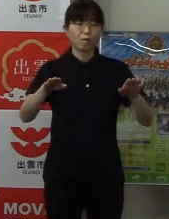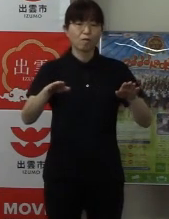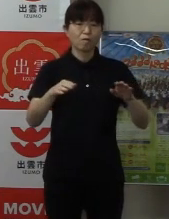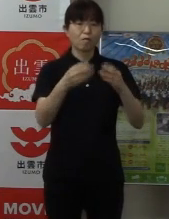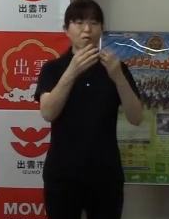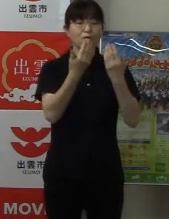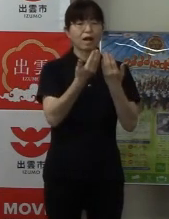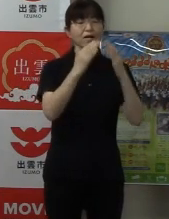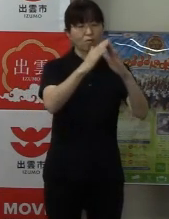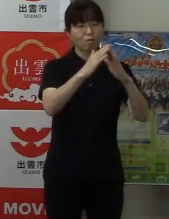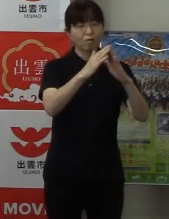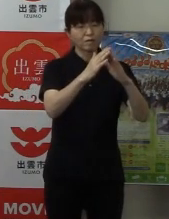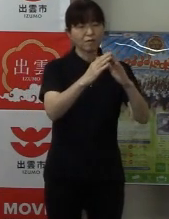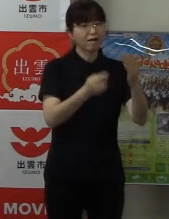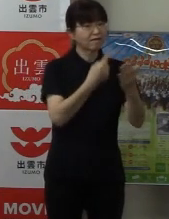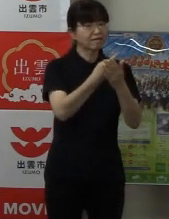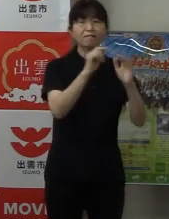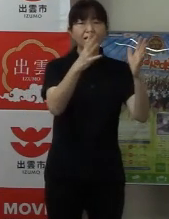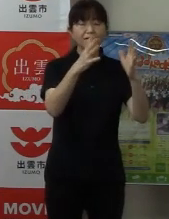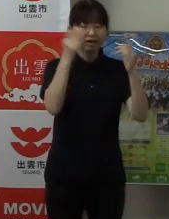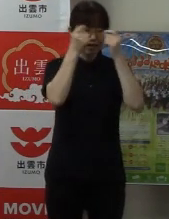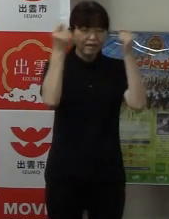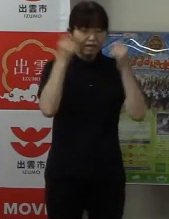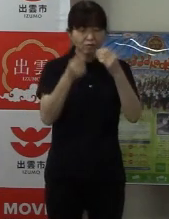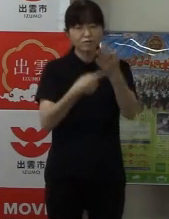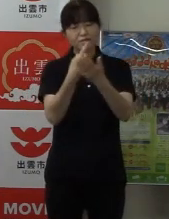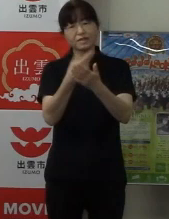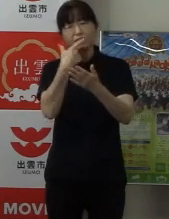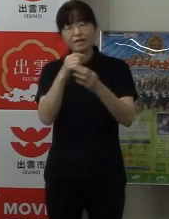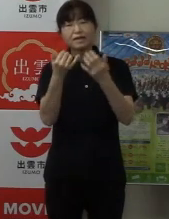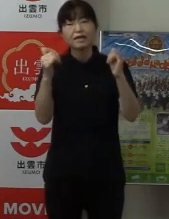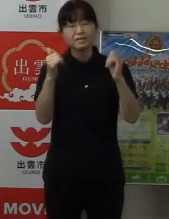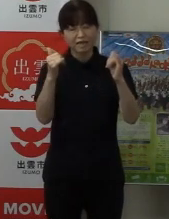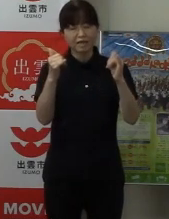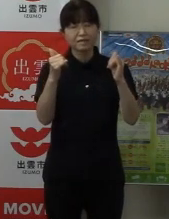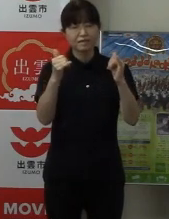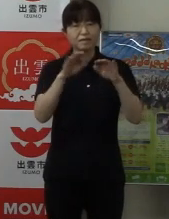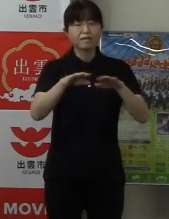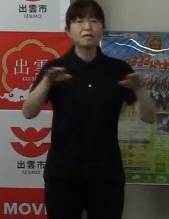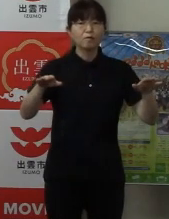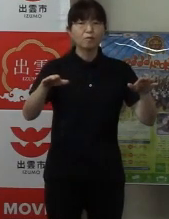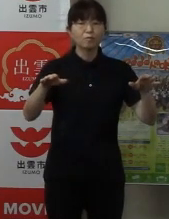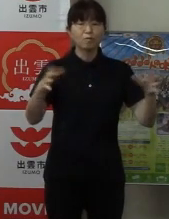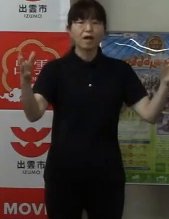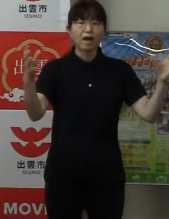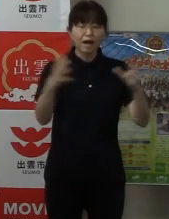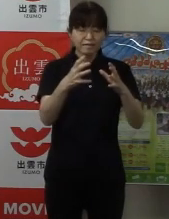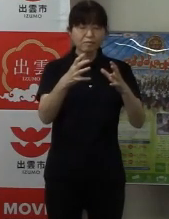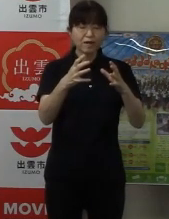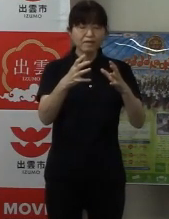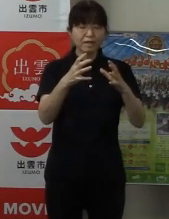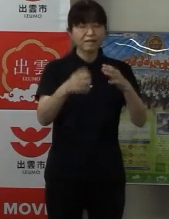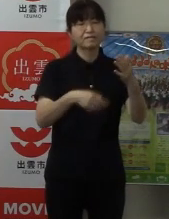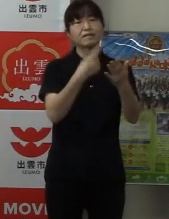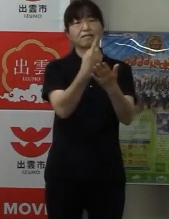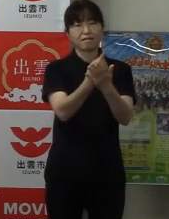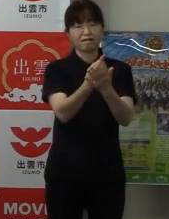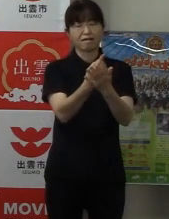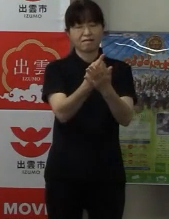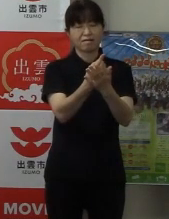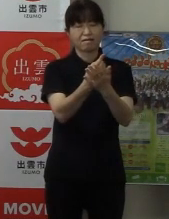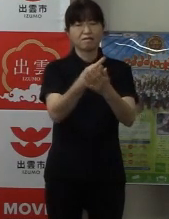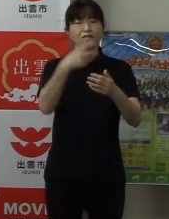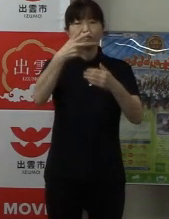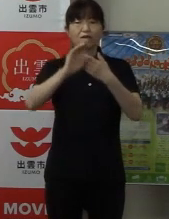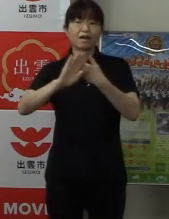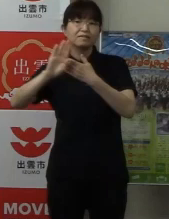できない柔道の皆さん方の連合チームの引き続きの参加、そして市外